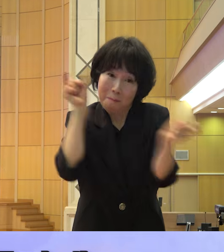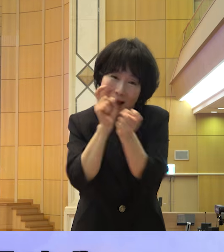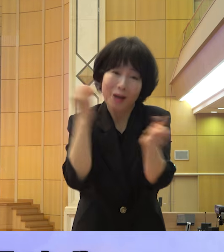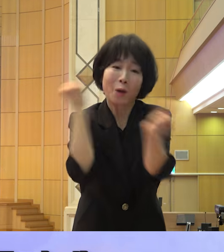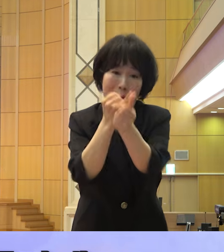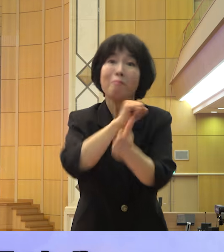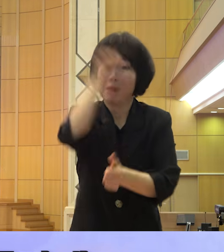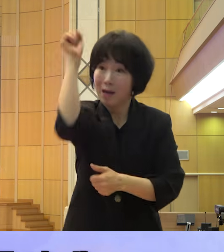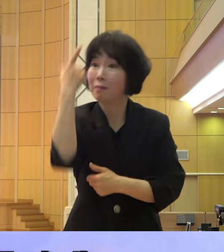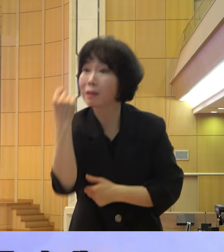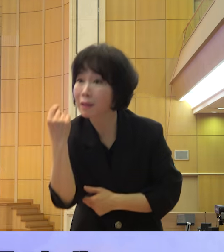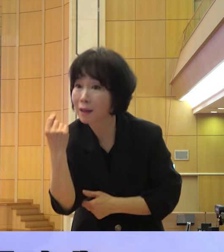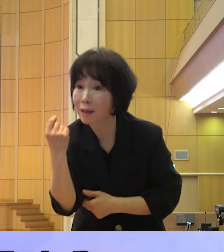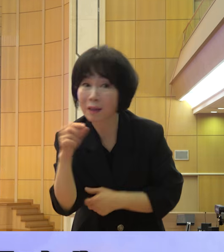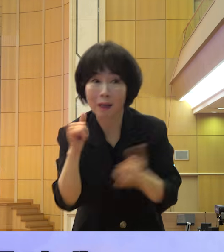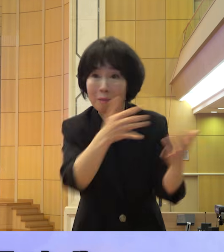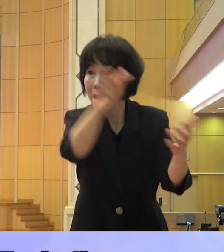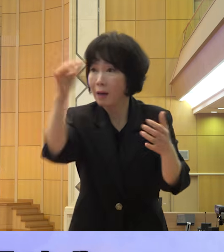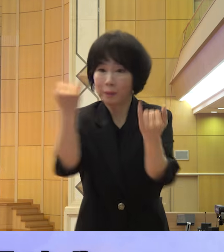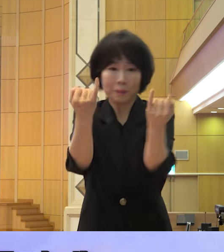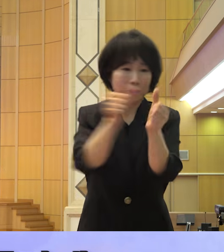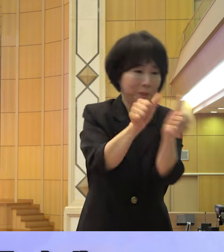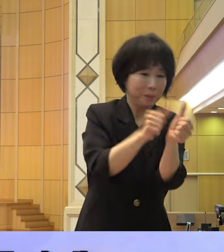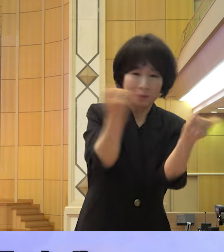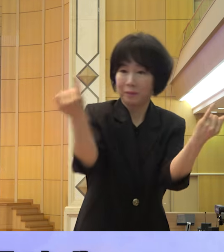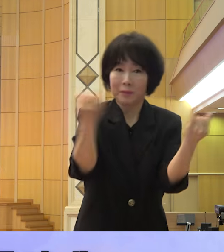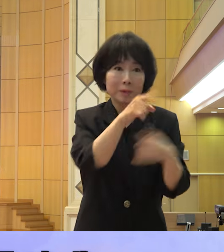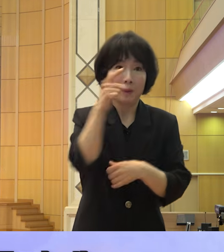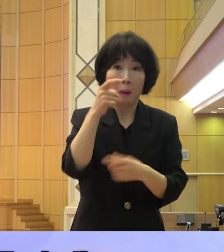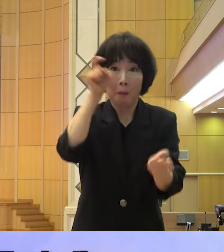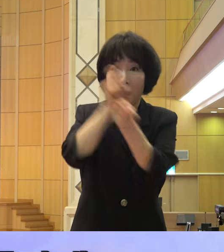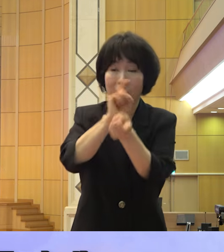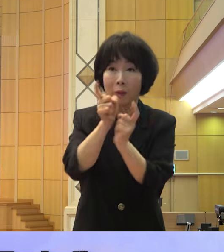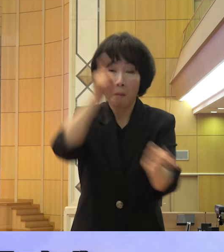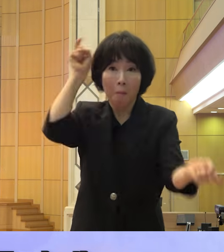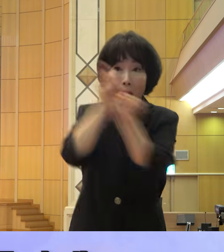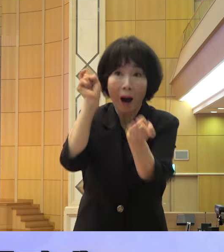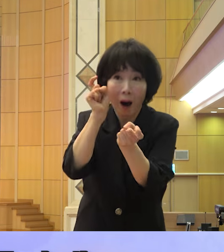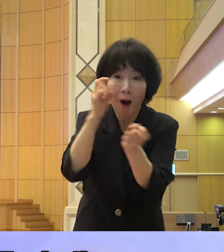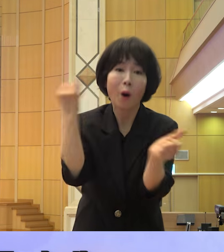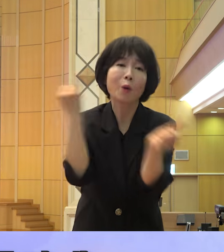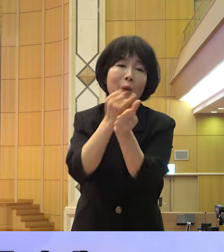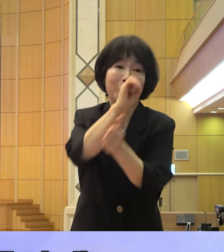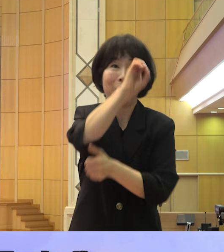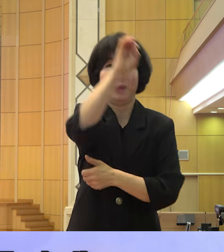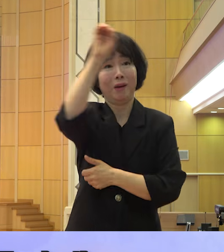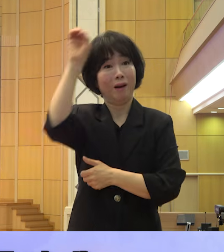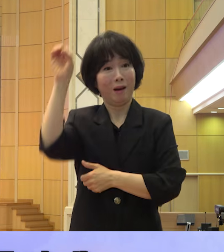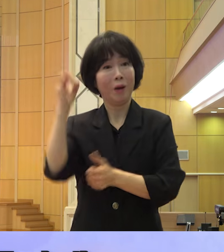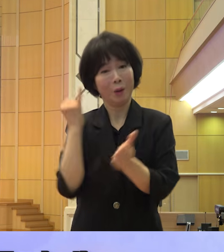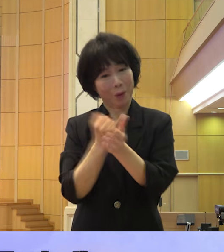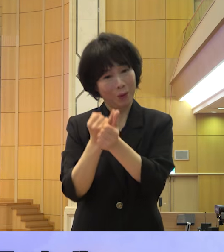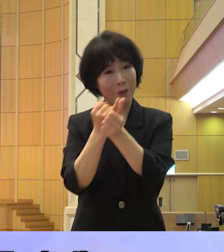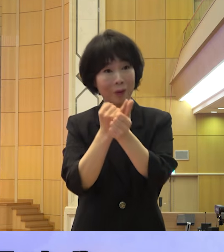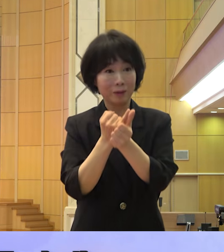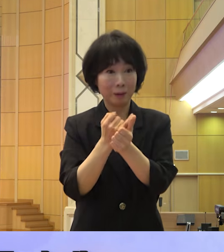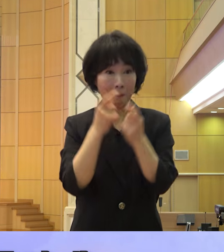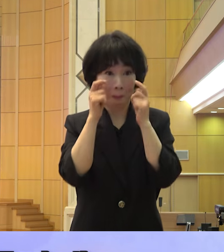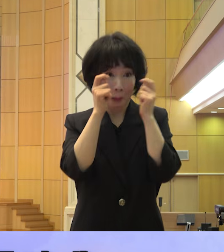세상에 남자도 많고 여자도 많은데 그 많고 많은 남자 여자 중에서 서로 세상 말로 말하면 눈